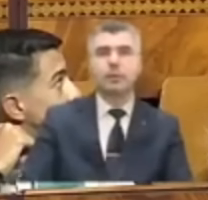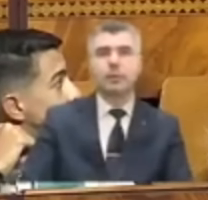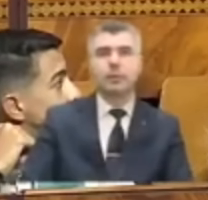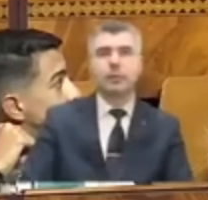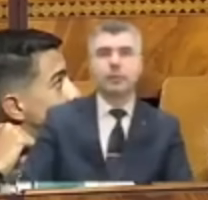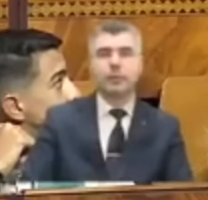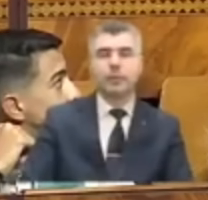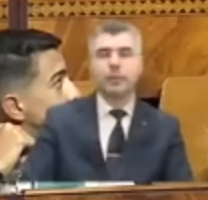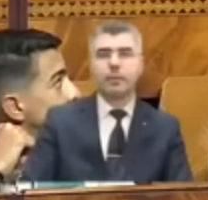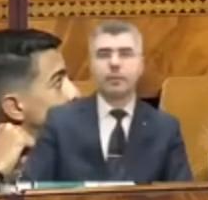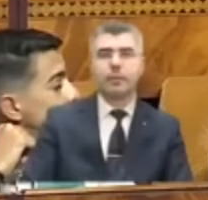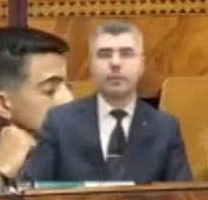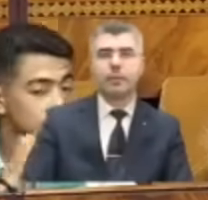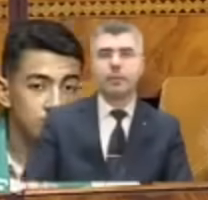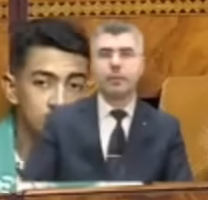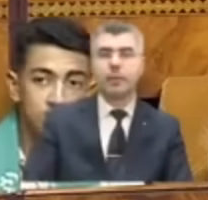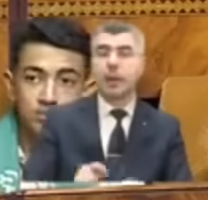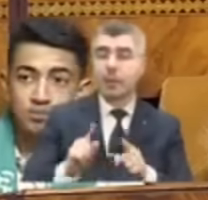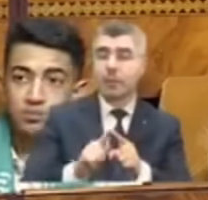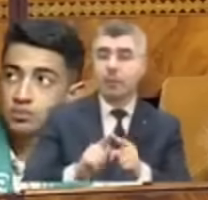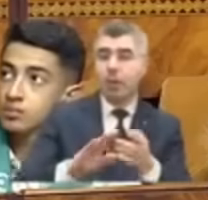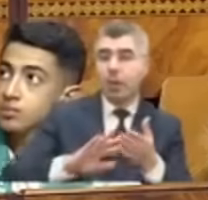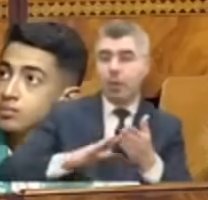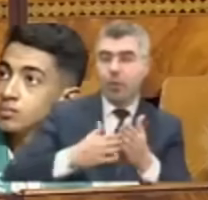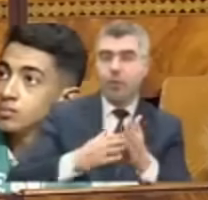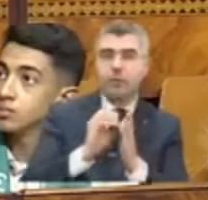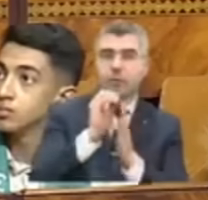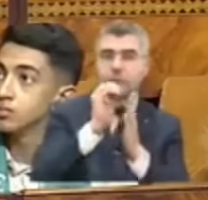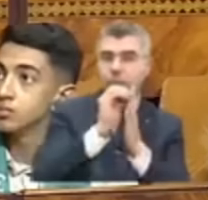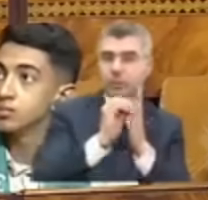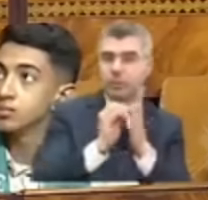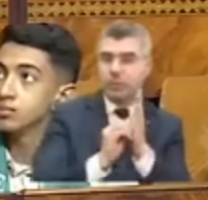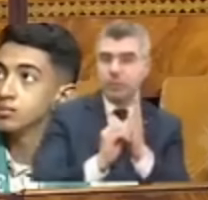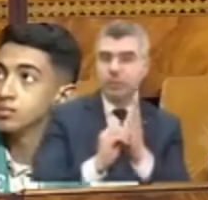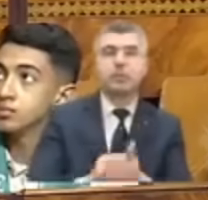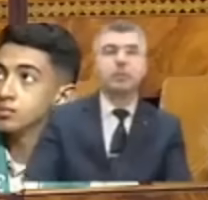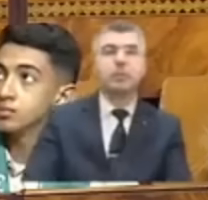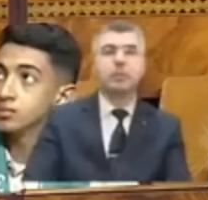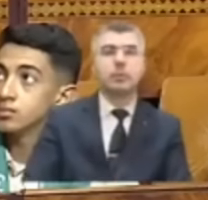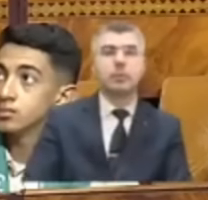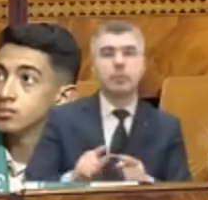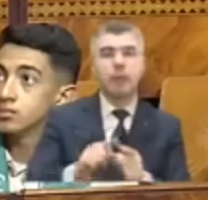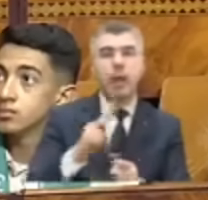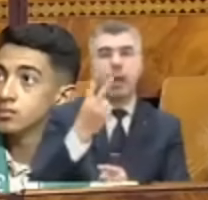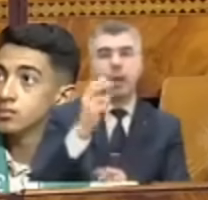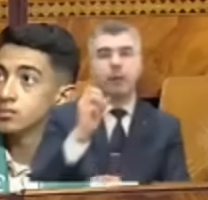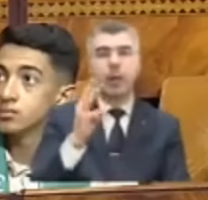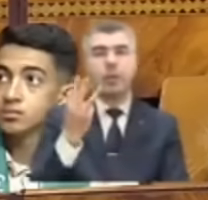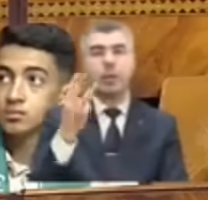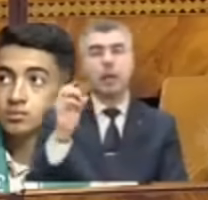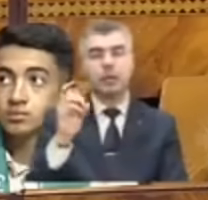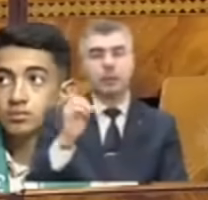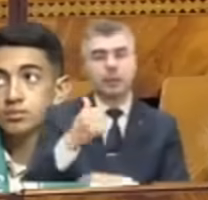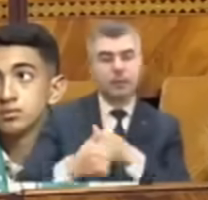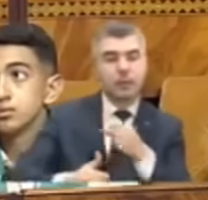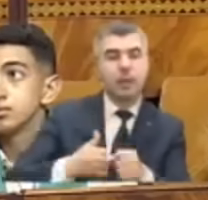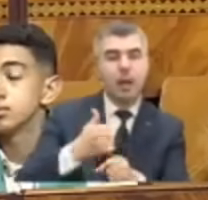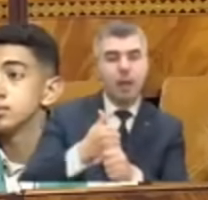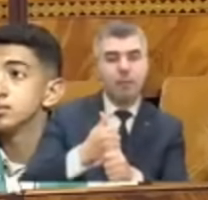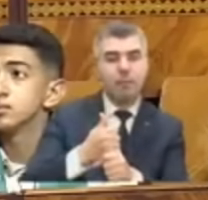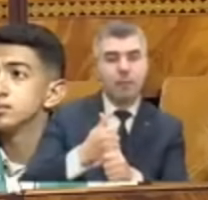الثقافه من اجل تحقيق اهداف من اجل تحقيق اهداف رؤيه 2030 للمملكه المغربيه الشريفه بالمجال